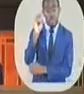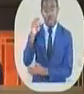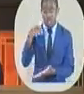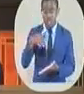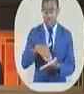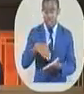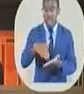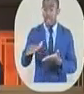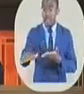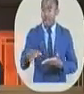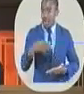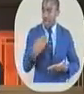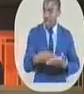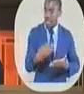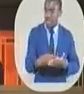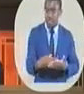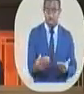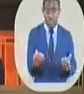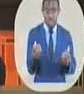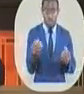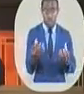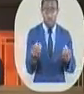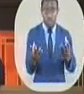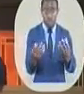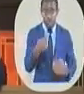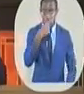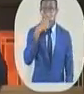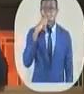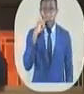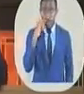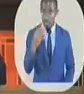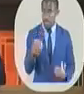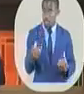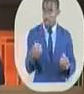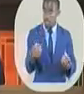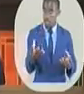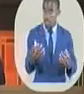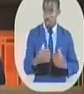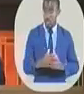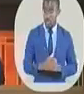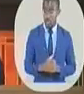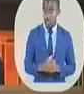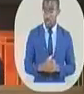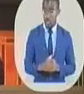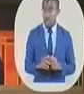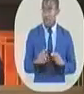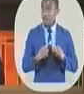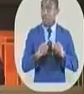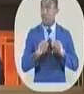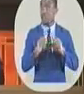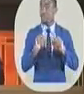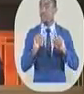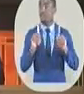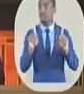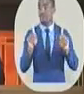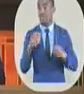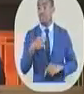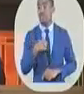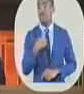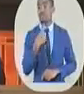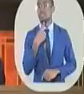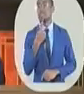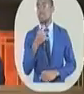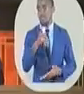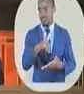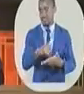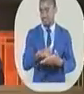milliards de francs CFA représente un montant considérable pour notre pays. Mais, comme je